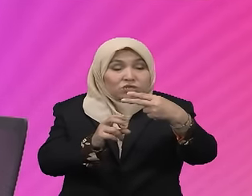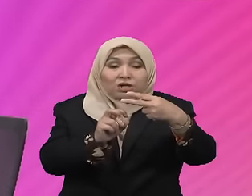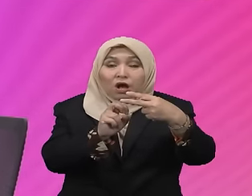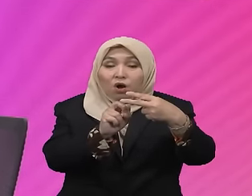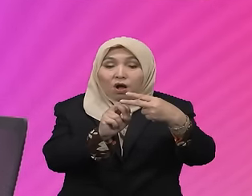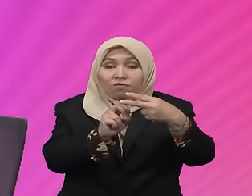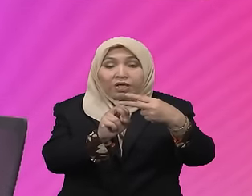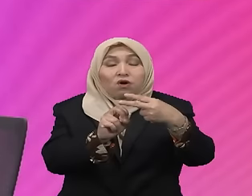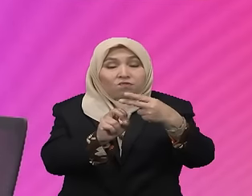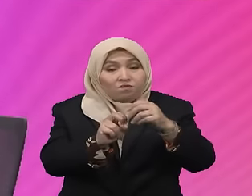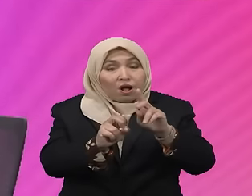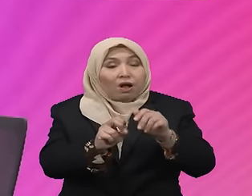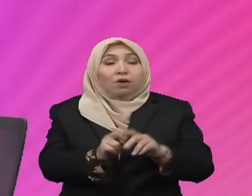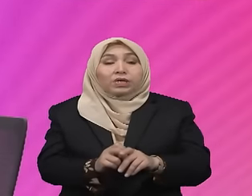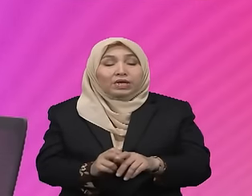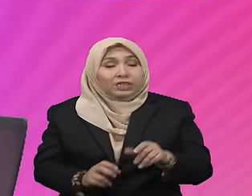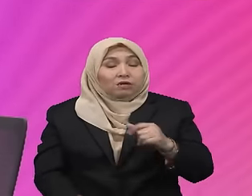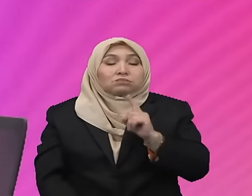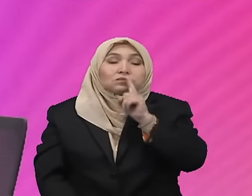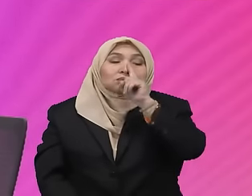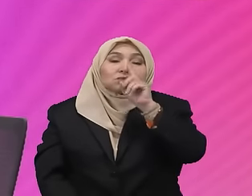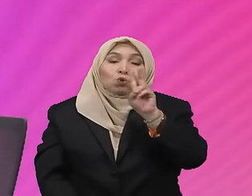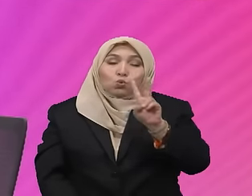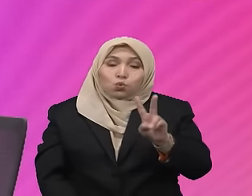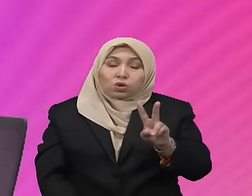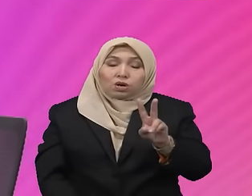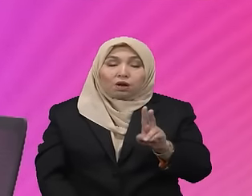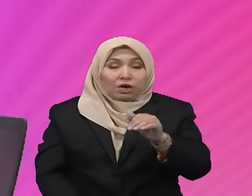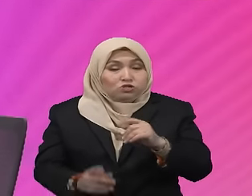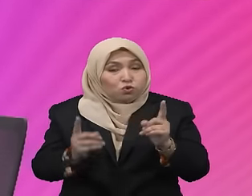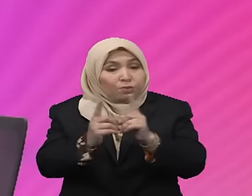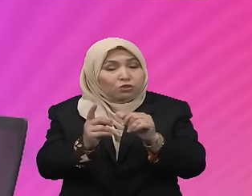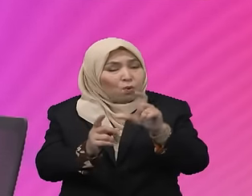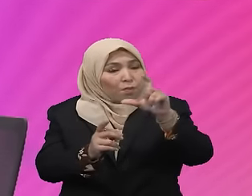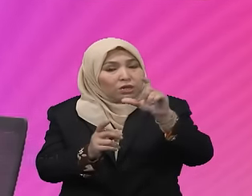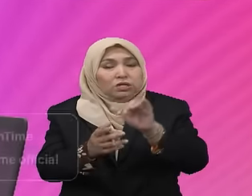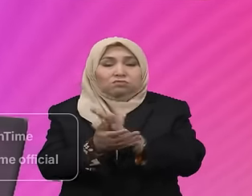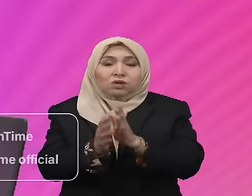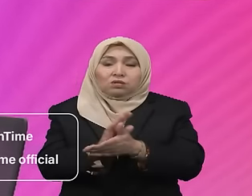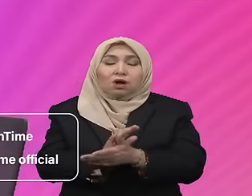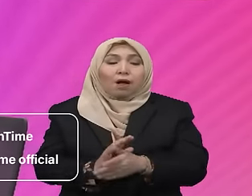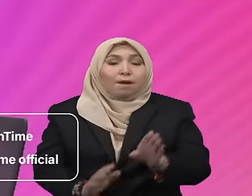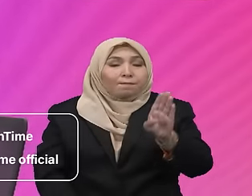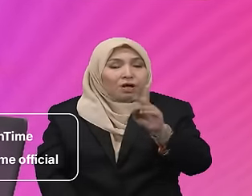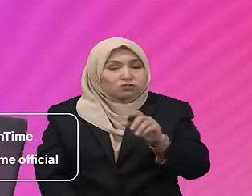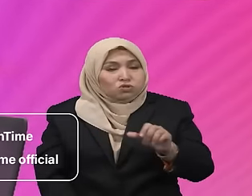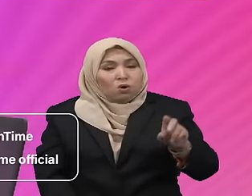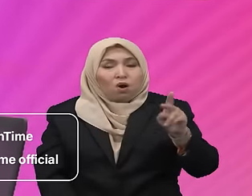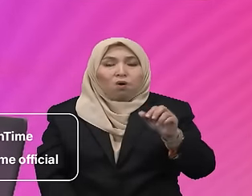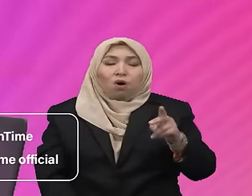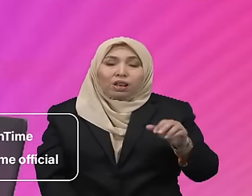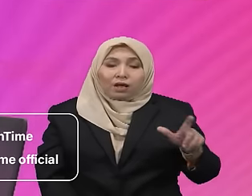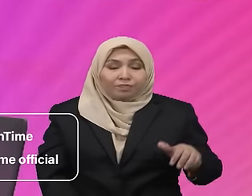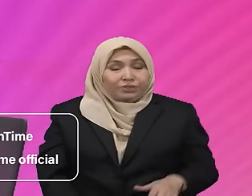ikh ifa hakiki, dengung dua harakat, jumpa pula dengan huruf isti'la tebal dia, bazighun qala.